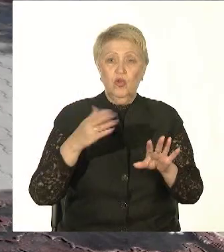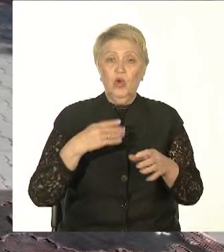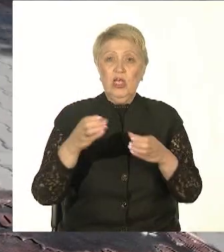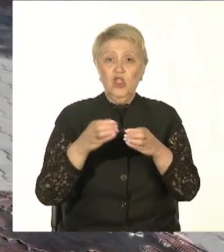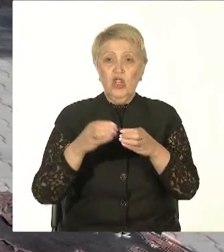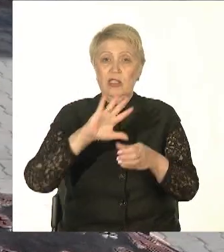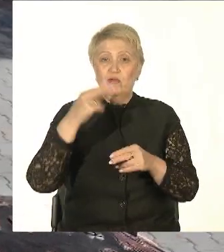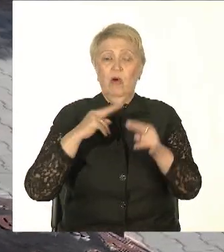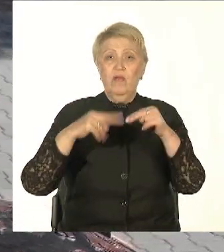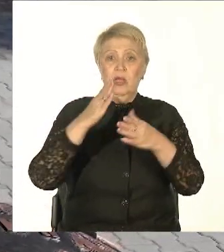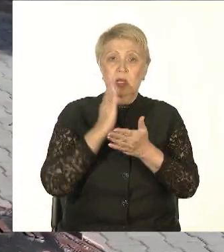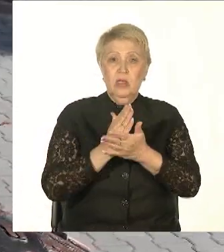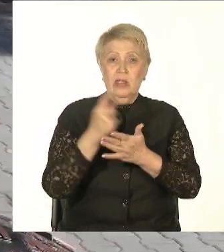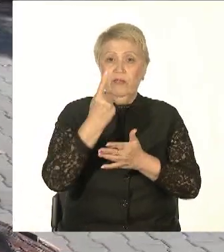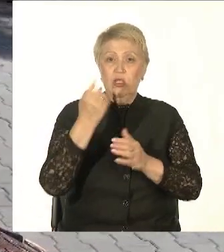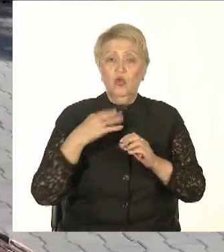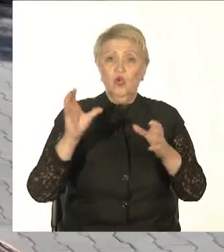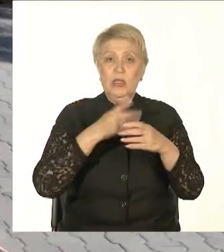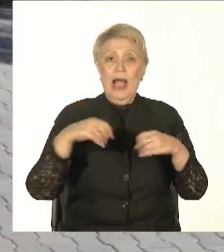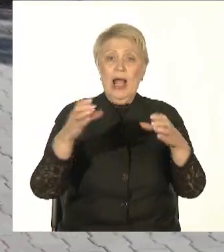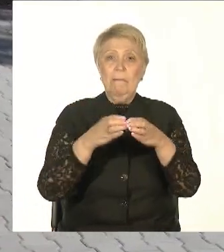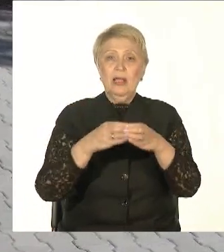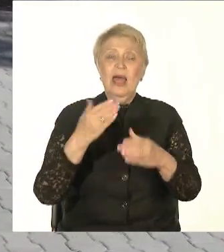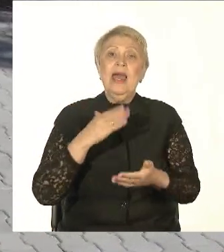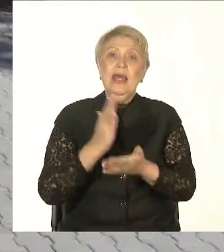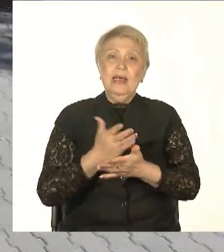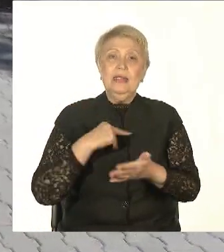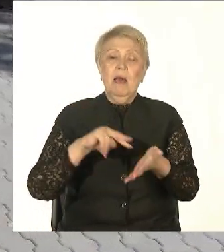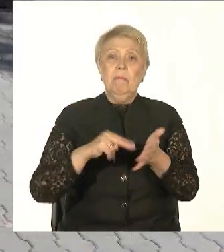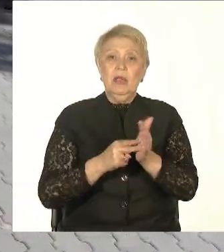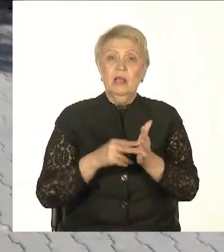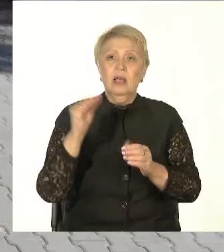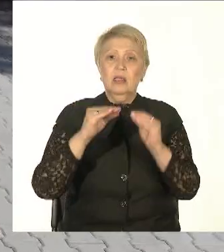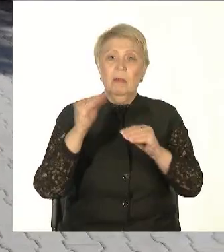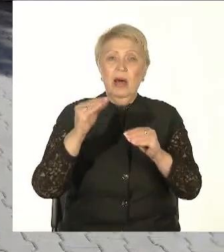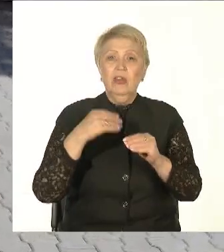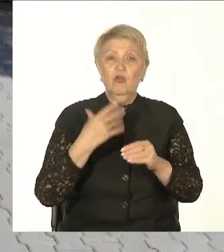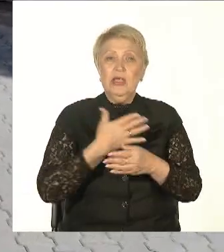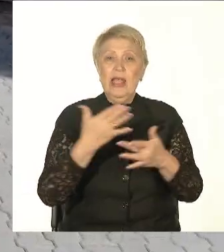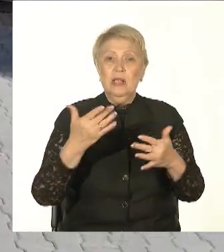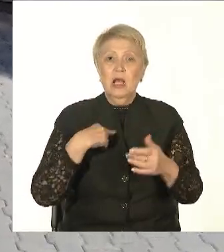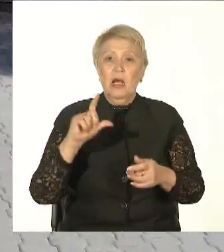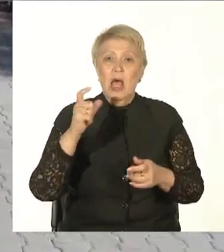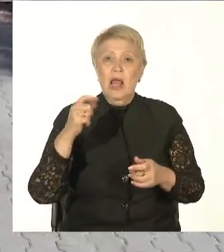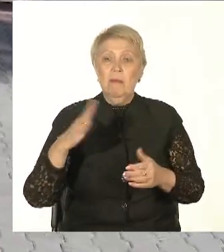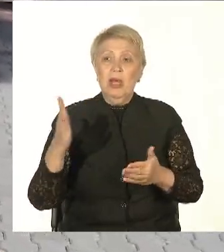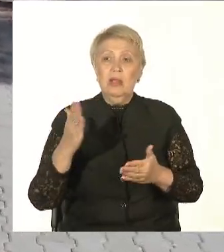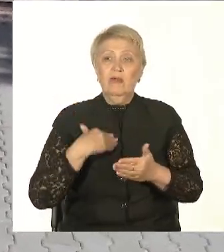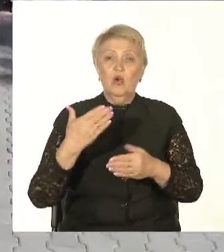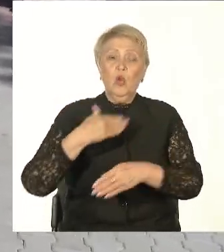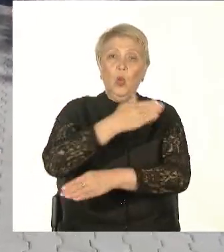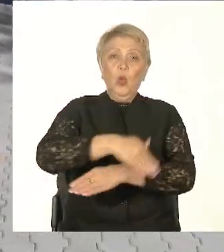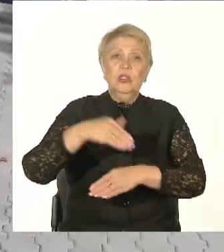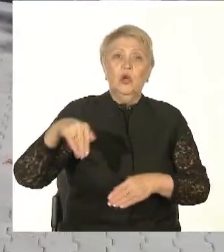единую композицию. Но это не так. Дело в том, что есть планы добавить еще несколько элементов вот туда, ближе к улице Тургенева, и